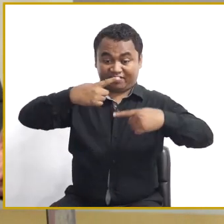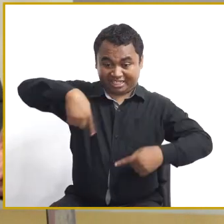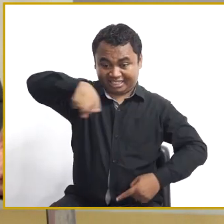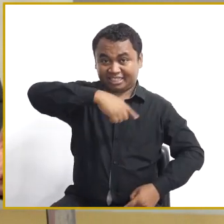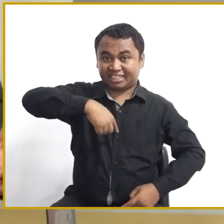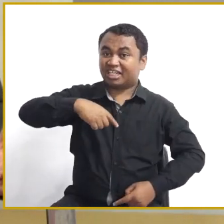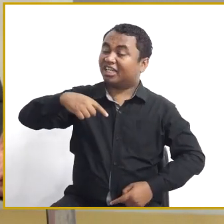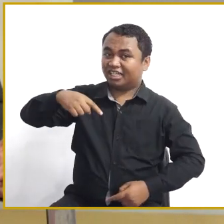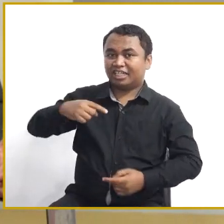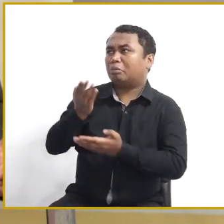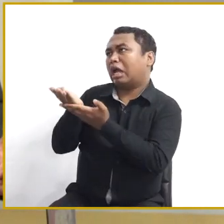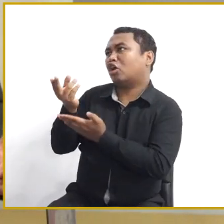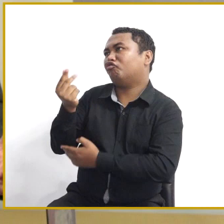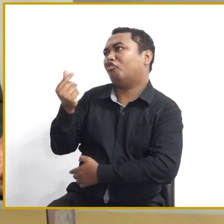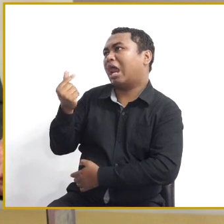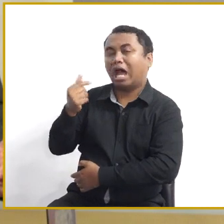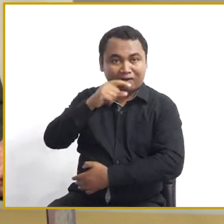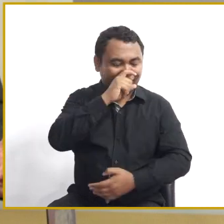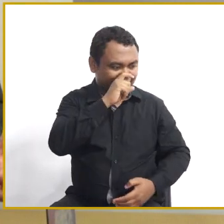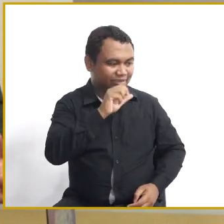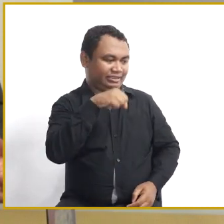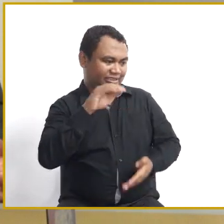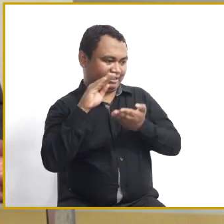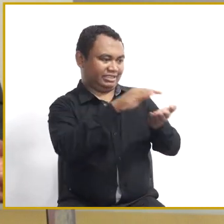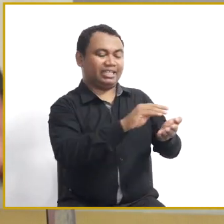nefitsika homeny zareo 30 000 euros